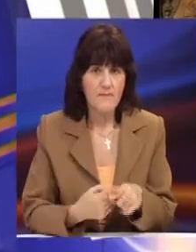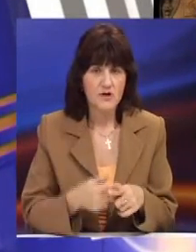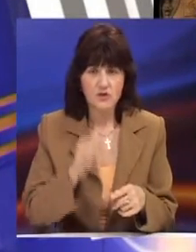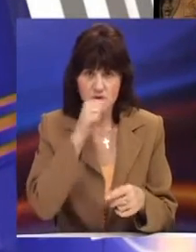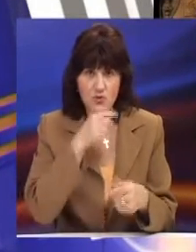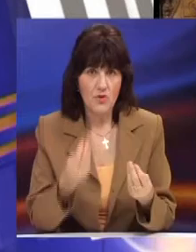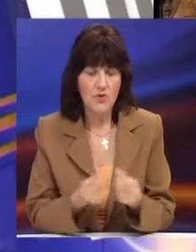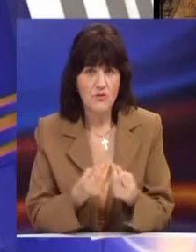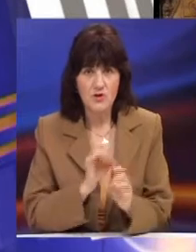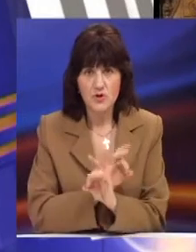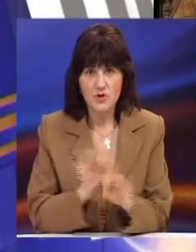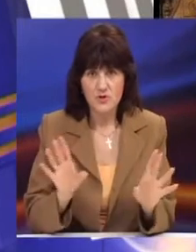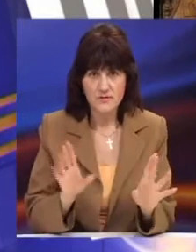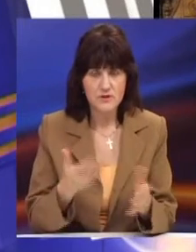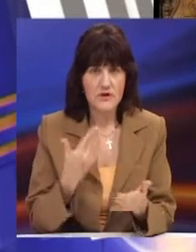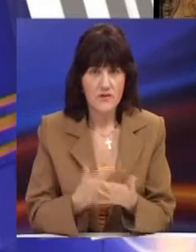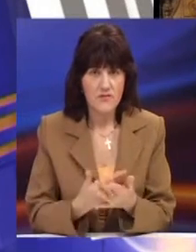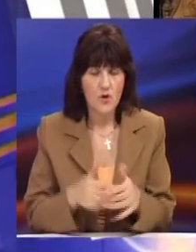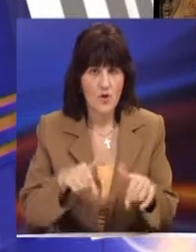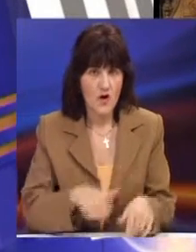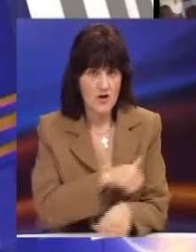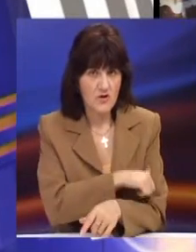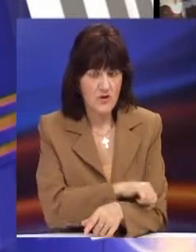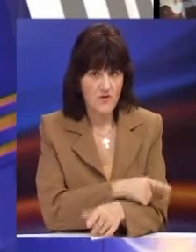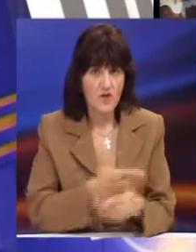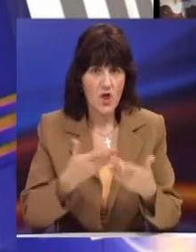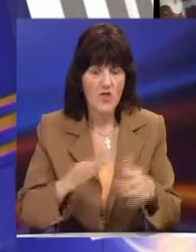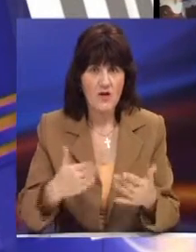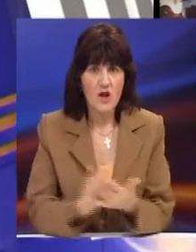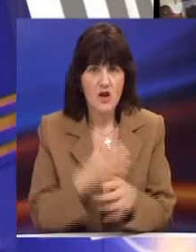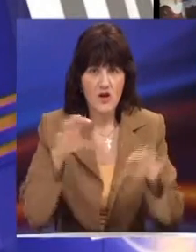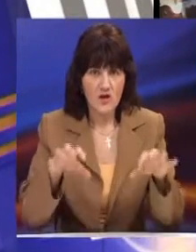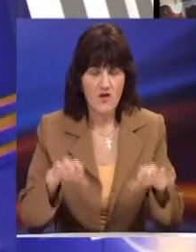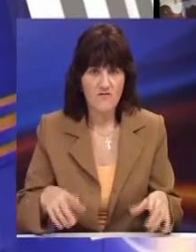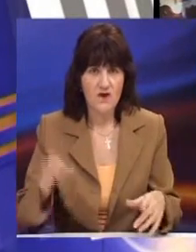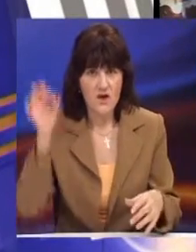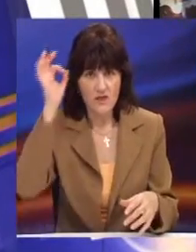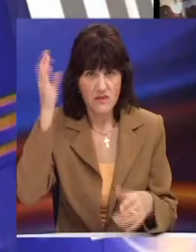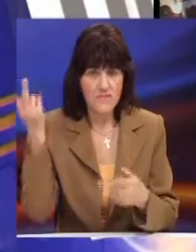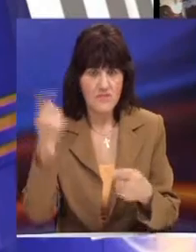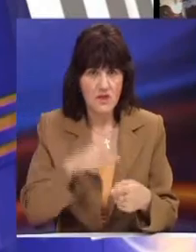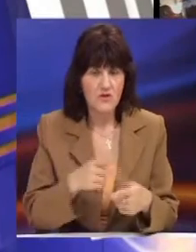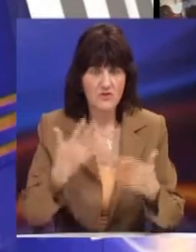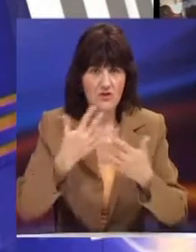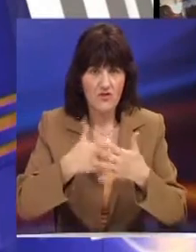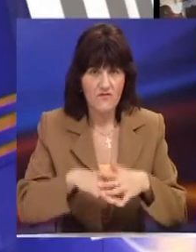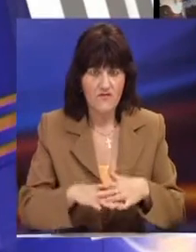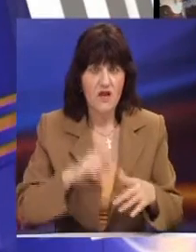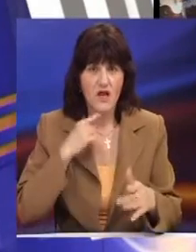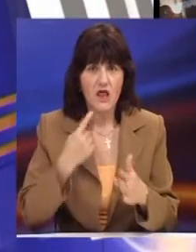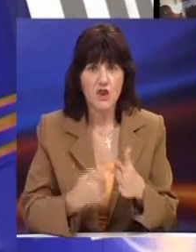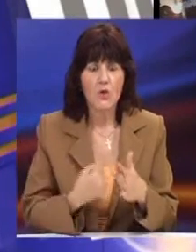konkretne zamerke na njegov rad. Podsjetio je da su ove godine otvoreni novi pogoni nemačkih investitora Continental